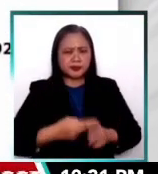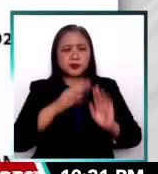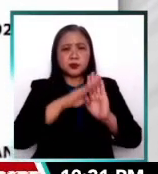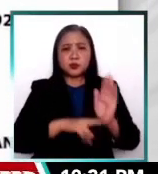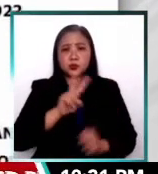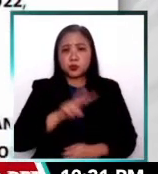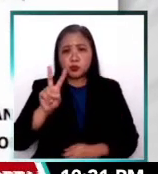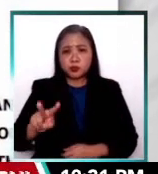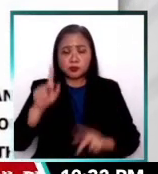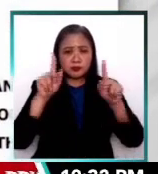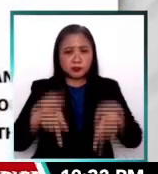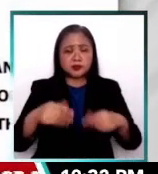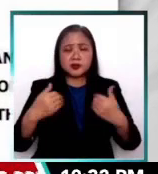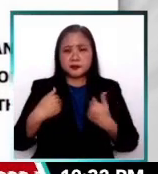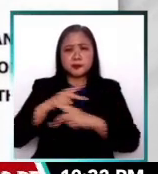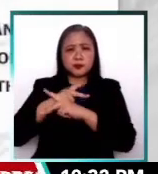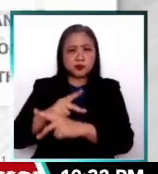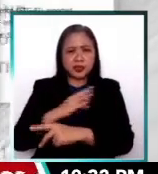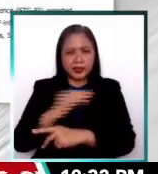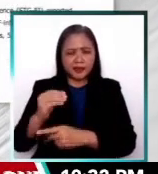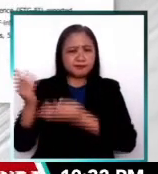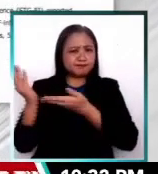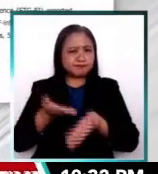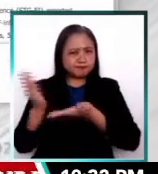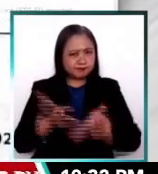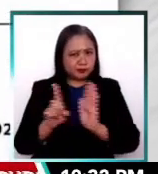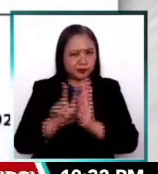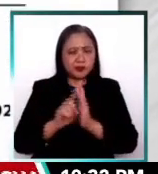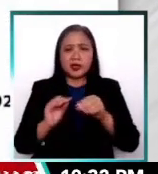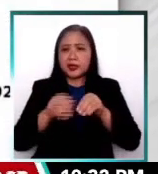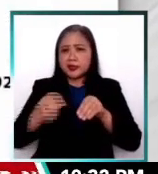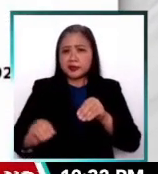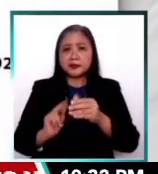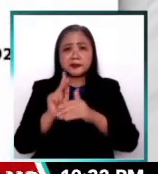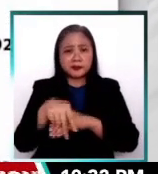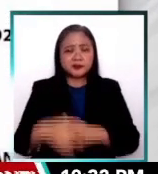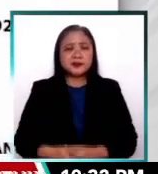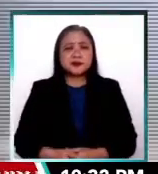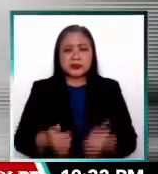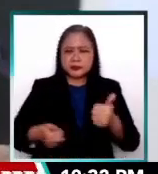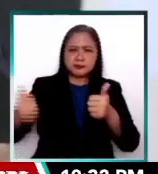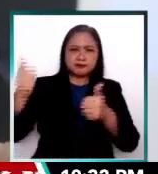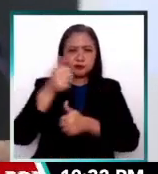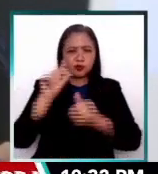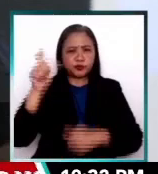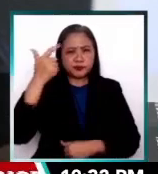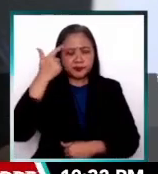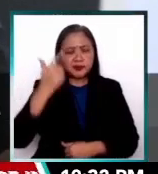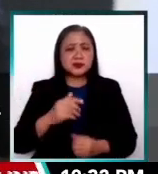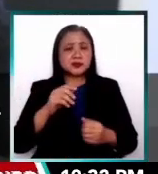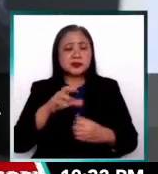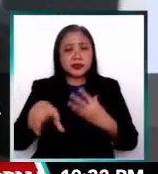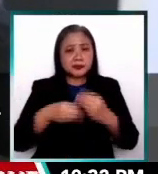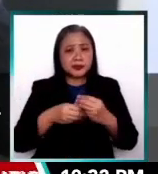na hinihinalang protektor at smuggler ng mga produktong agrikultura, kabilang ang ilang matataas na opisyal ng gobyerno, kasama ang mismong hepe